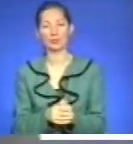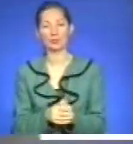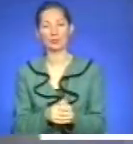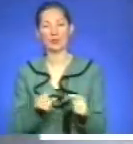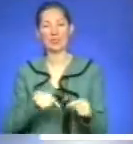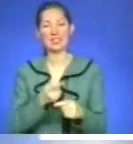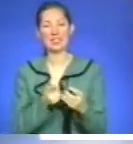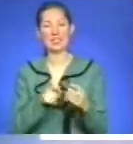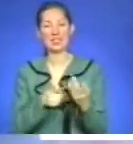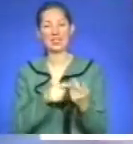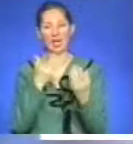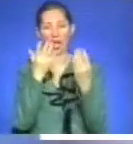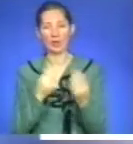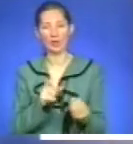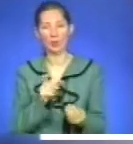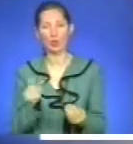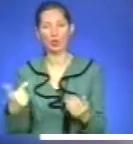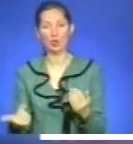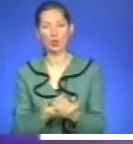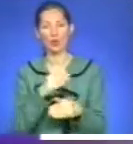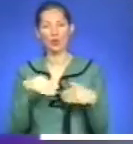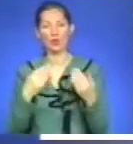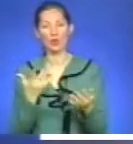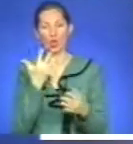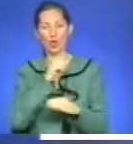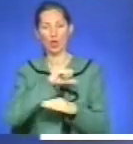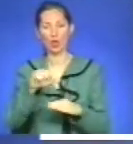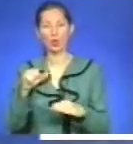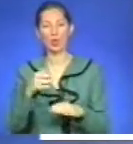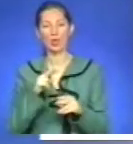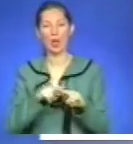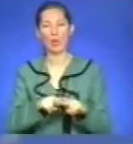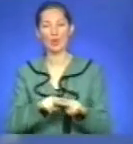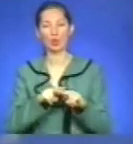Через кілька днів громадянам знову видаватимуть закордонні паспорти.